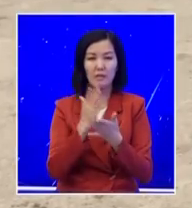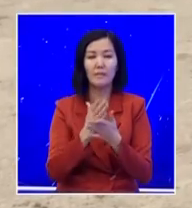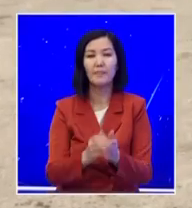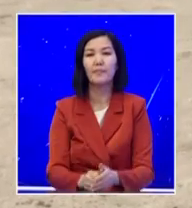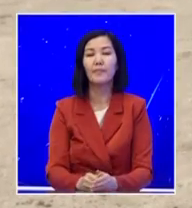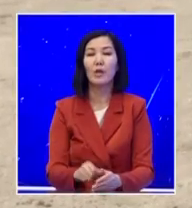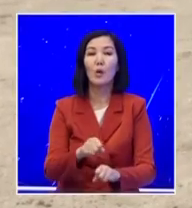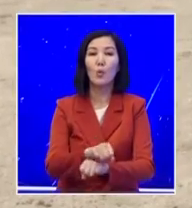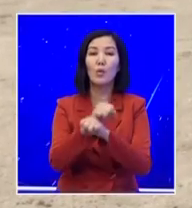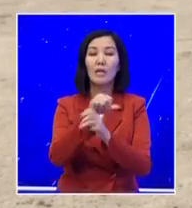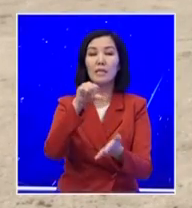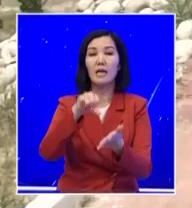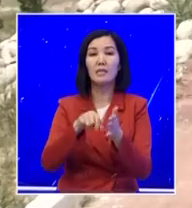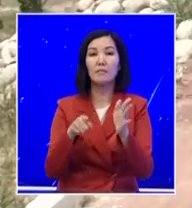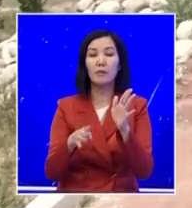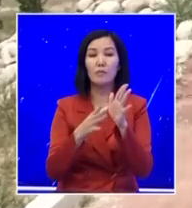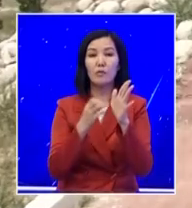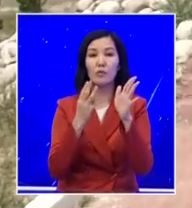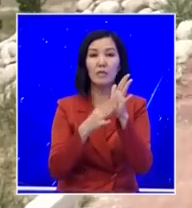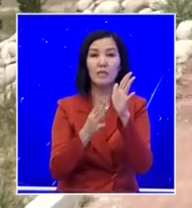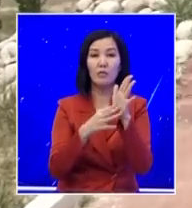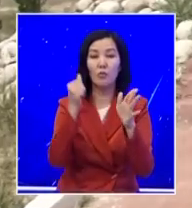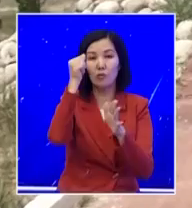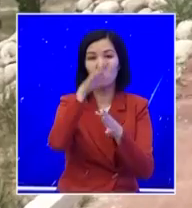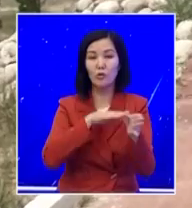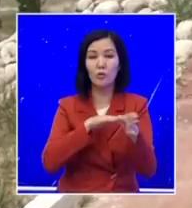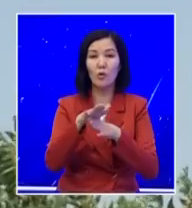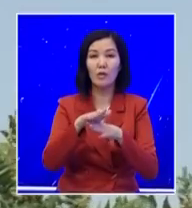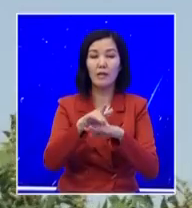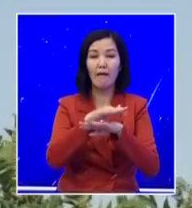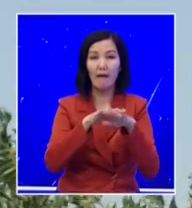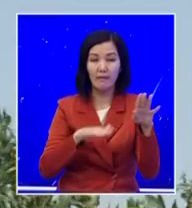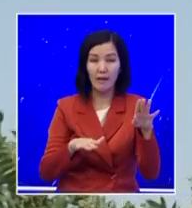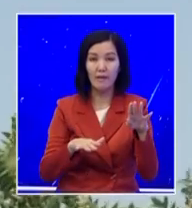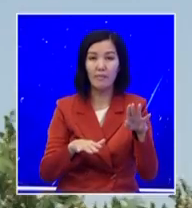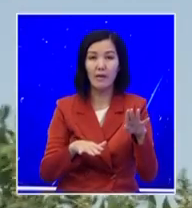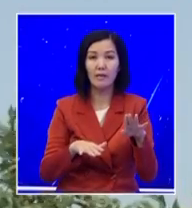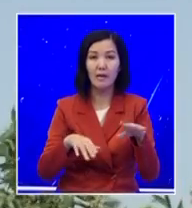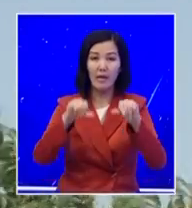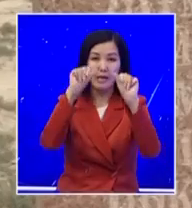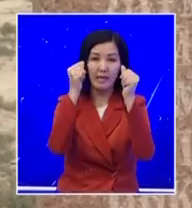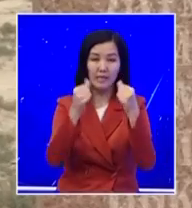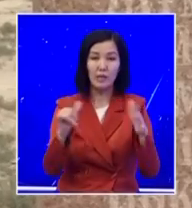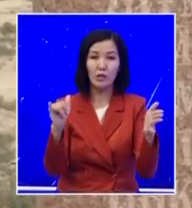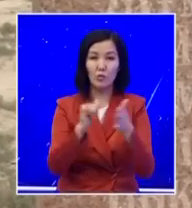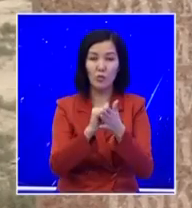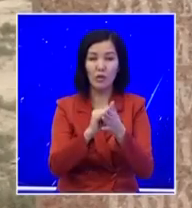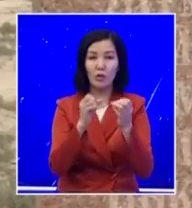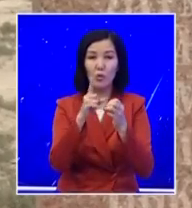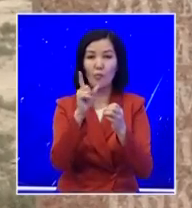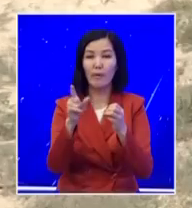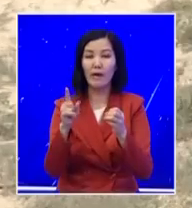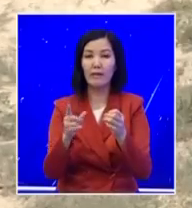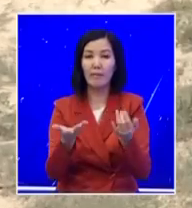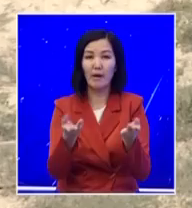Көтеріліске қатысқандар 1989 жылы толықтай ақталып, еңселі ескерткіш тұрғызылды. Алайда мына 11 адам